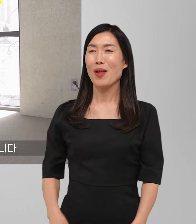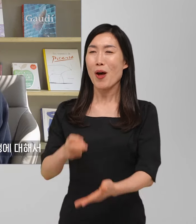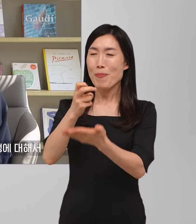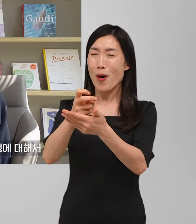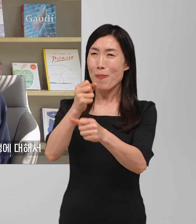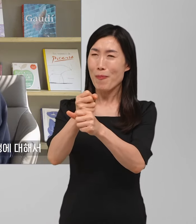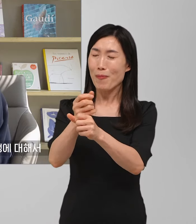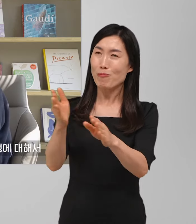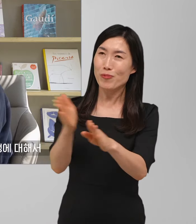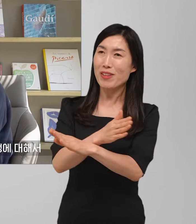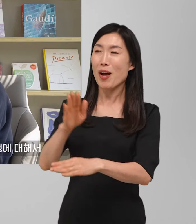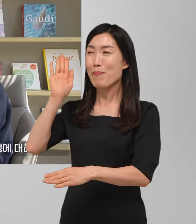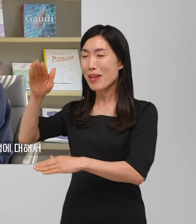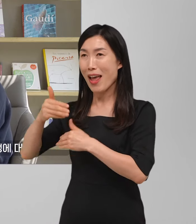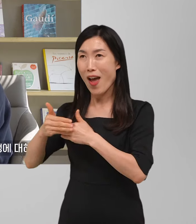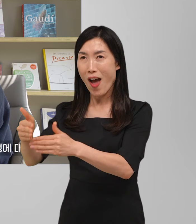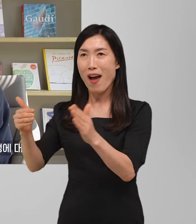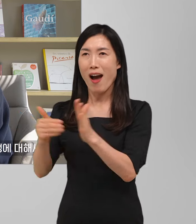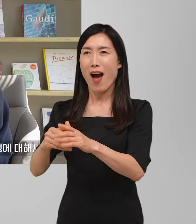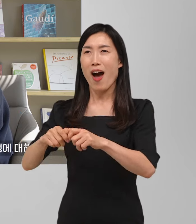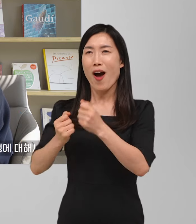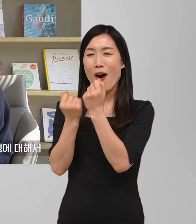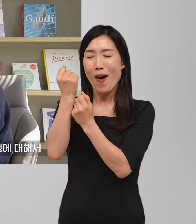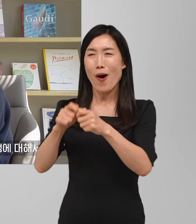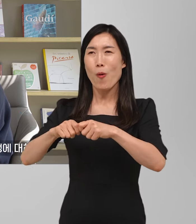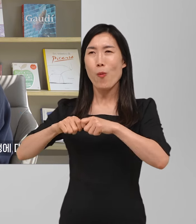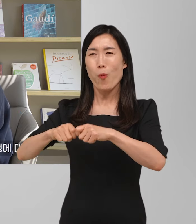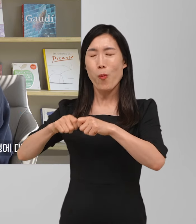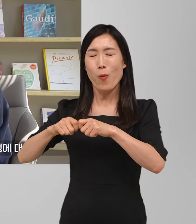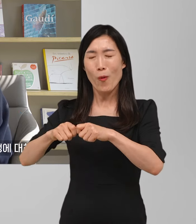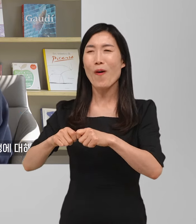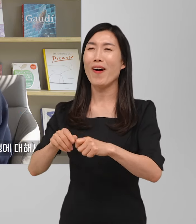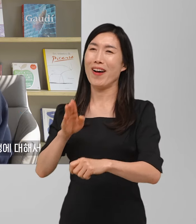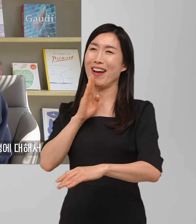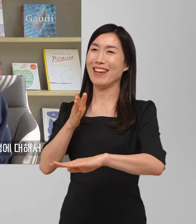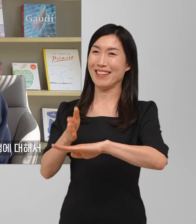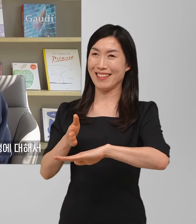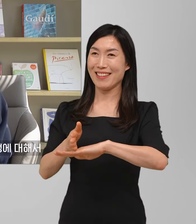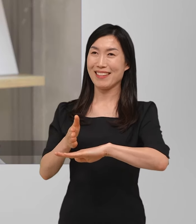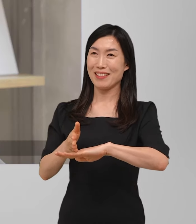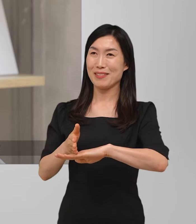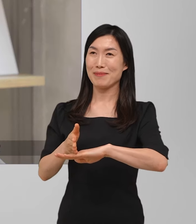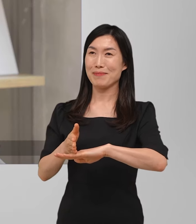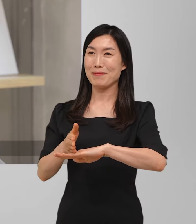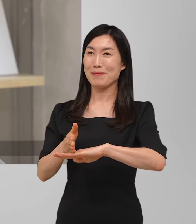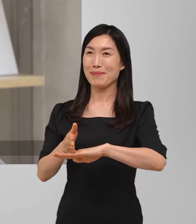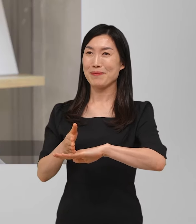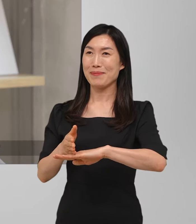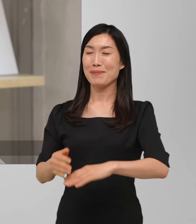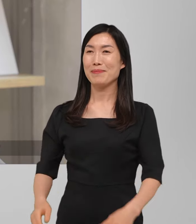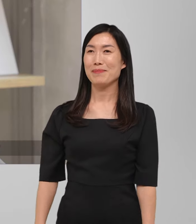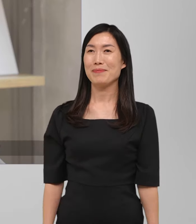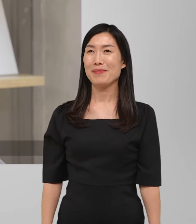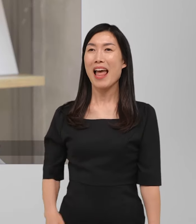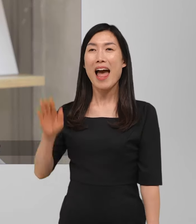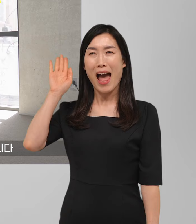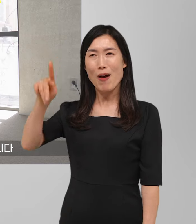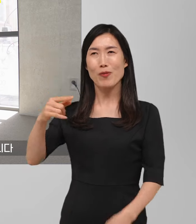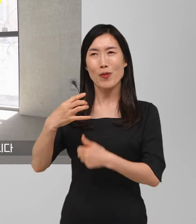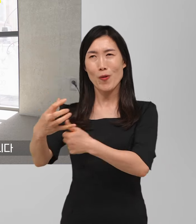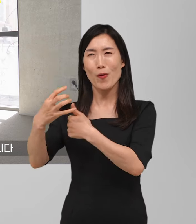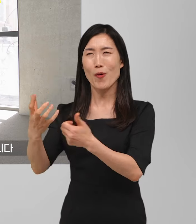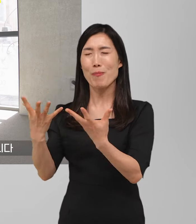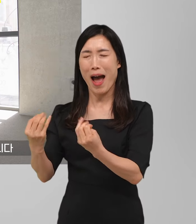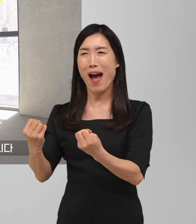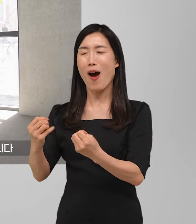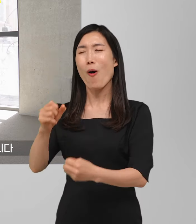바입니다. 아무튼 오늘 그 입법 과정에서부터 그리고 앞으로 시행을 앞둔 준비 과정에 대해서 아주 자세하게 설명을 해주셔서 너무 감사드리고요.